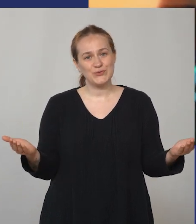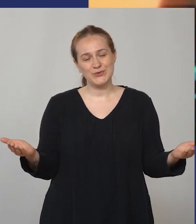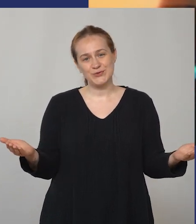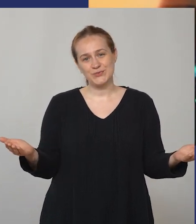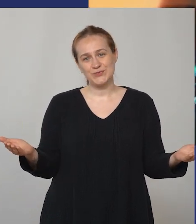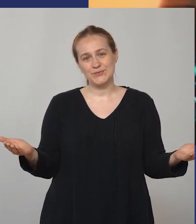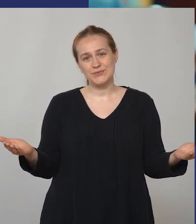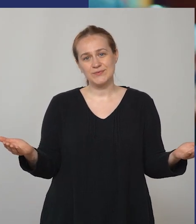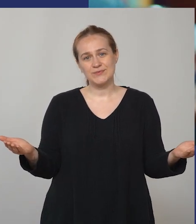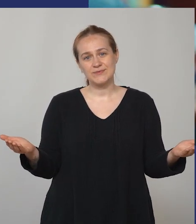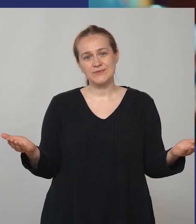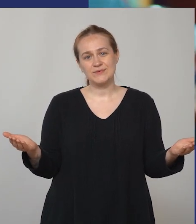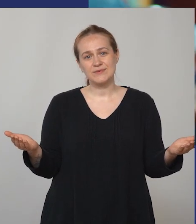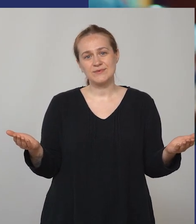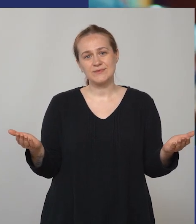дивную.